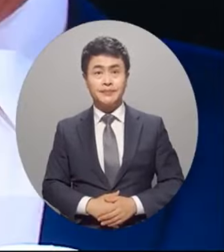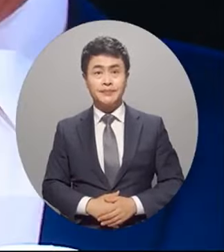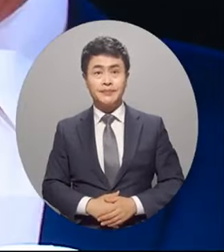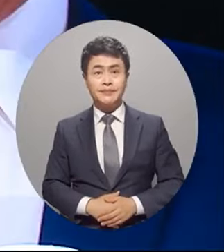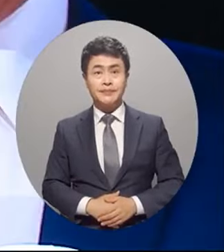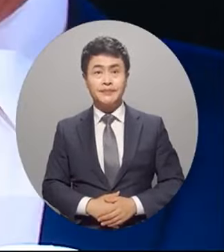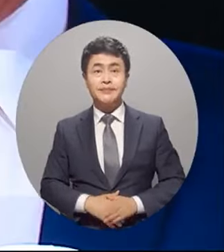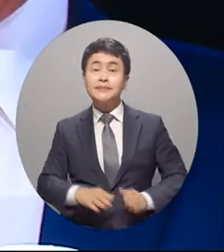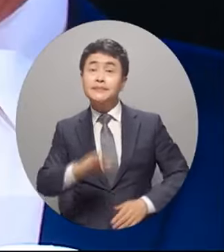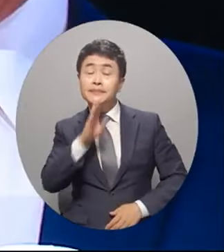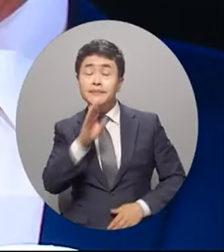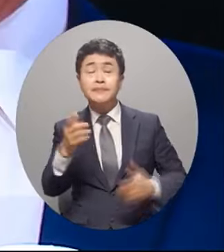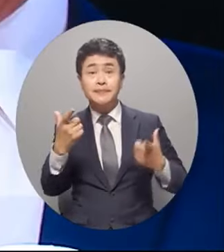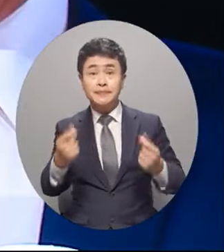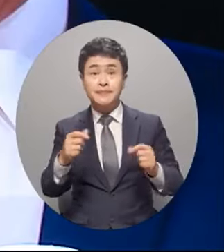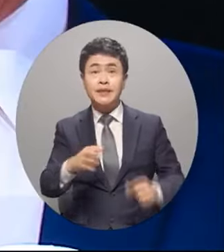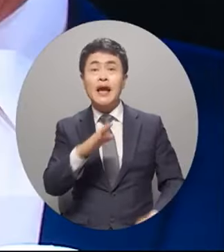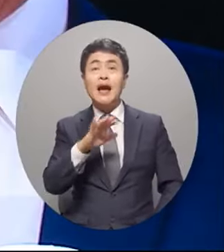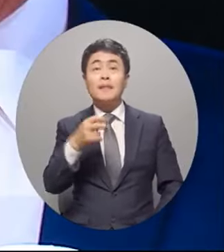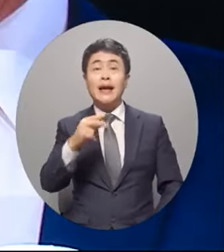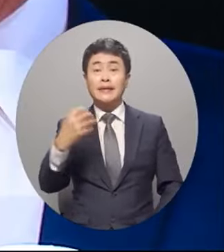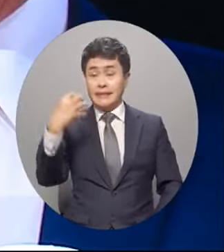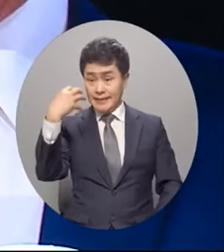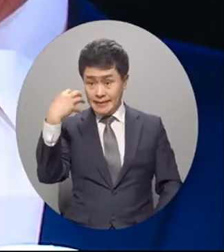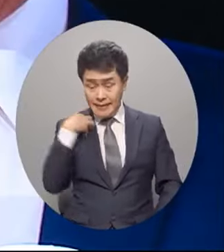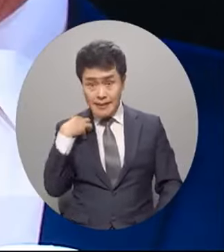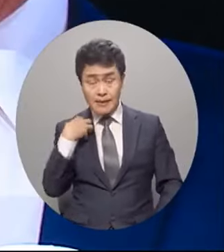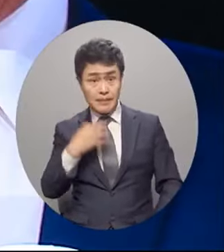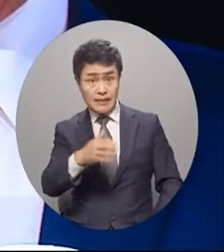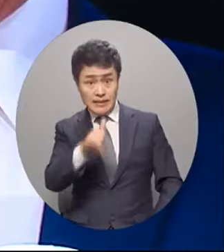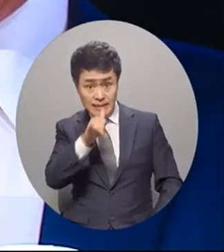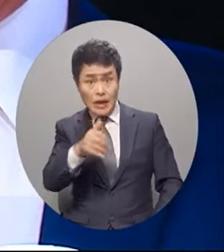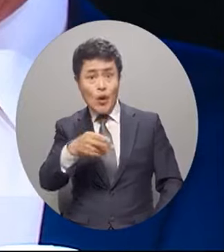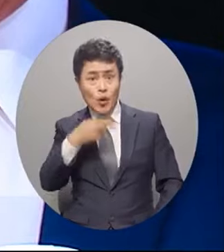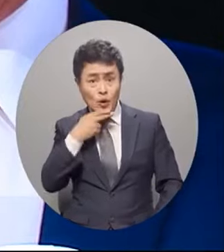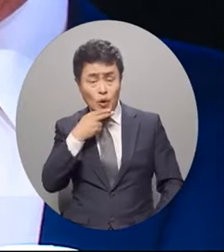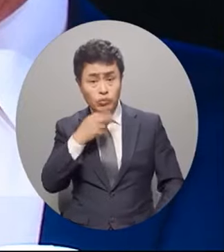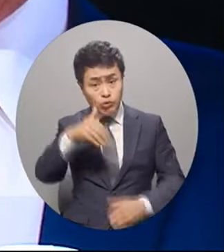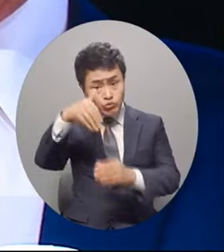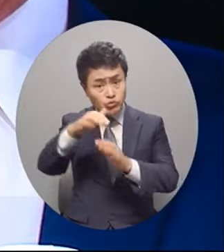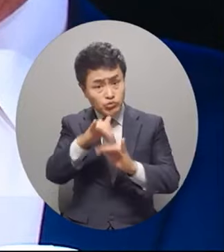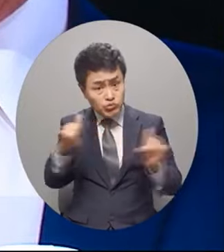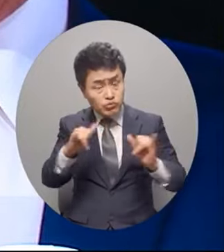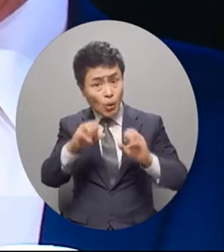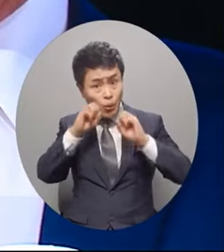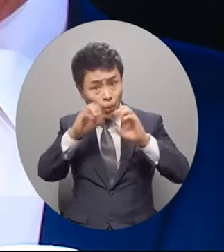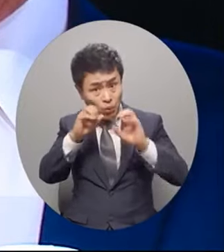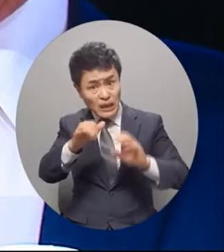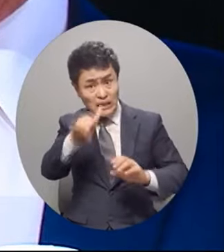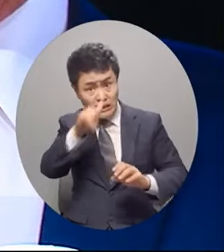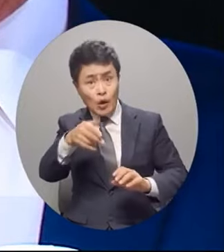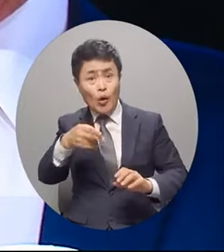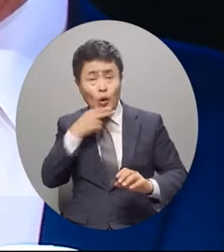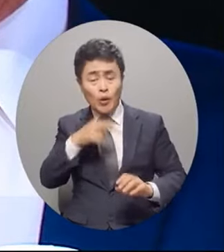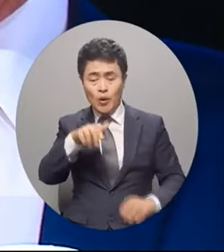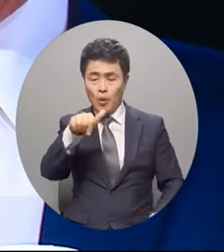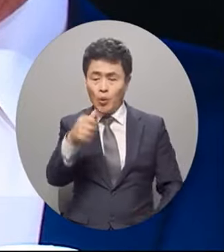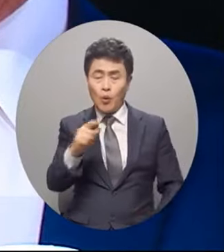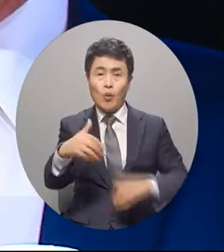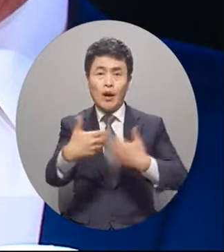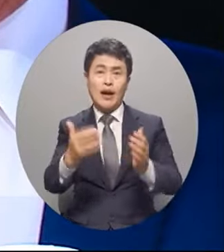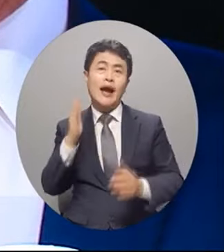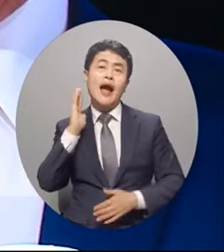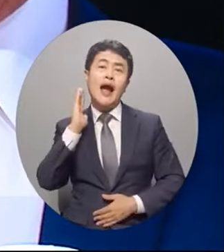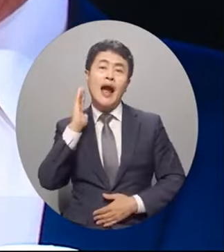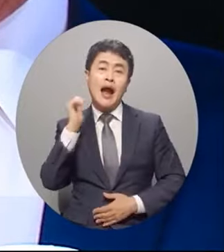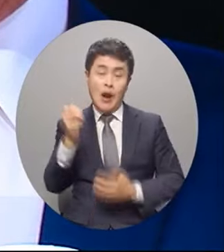어떤가요네 맞습니다 바이든 책임론의 실체가 있든 없든 유권자에게 호소력이 있든 없든 공화당은 대선기간